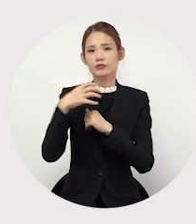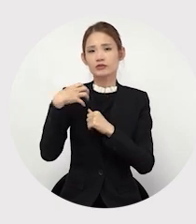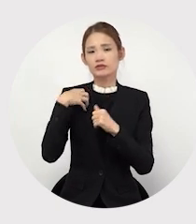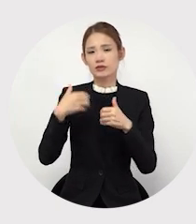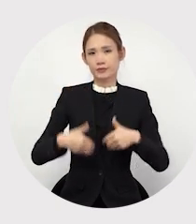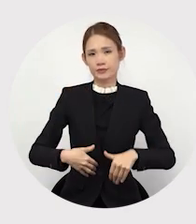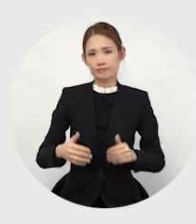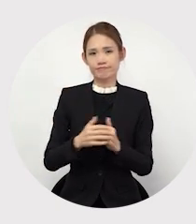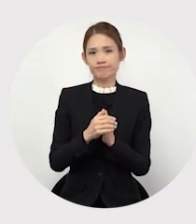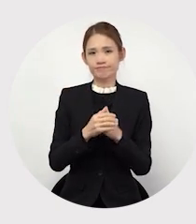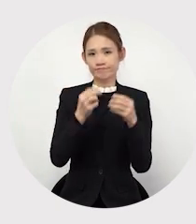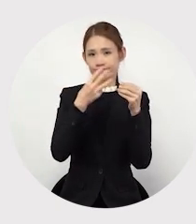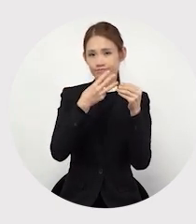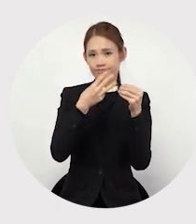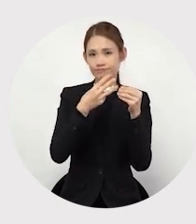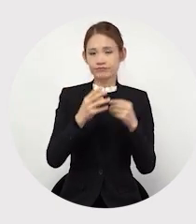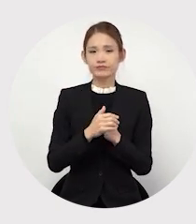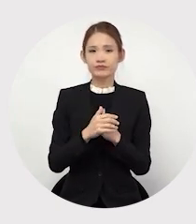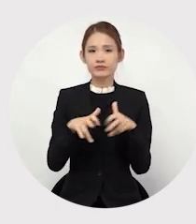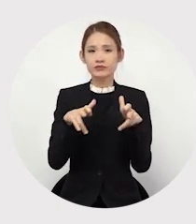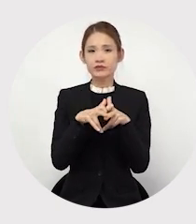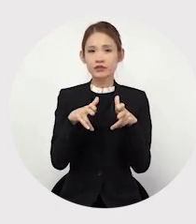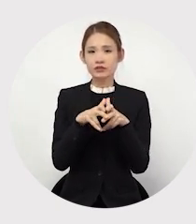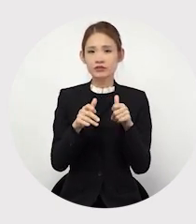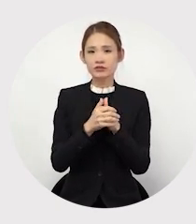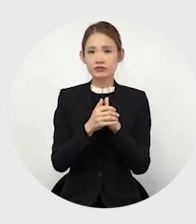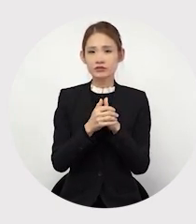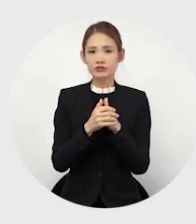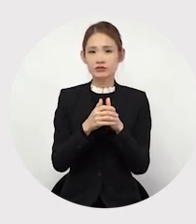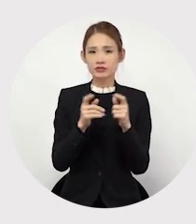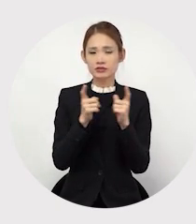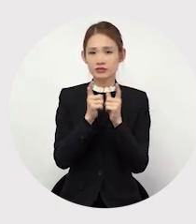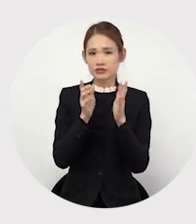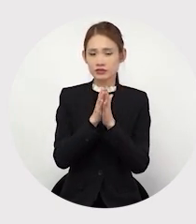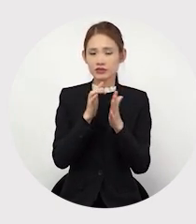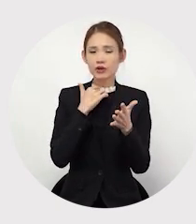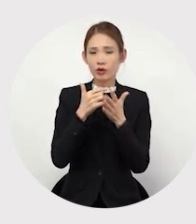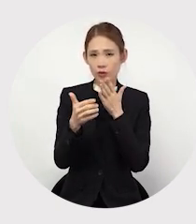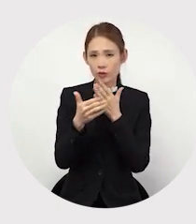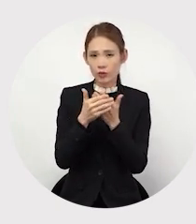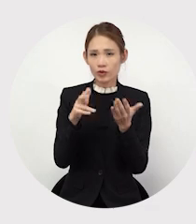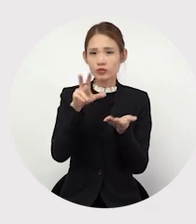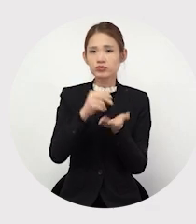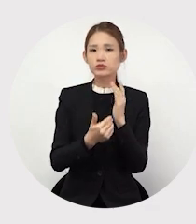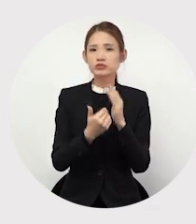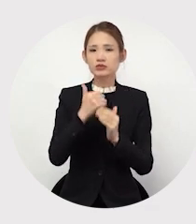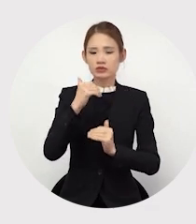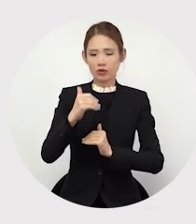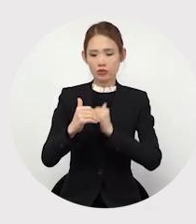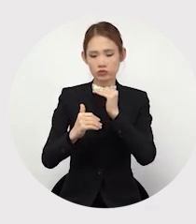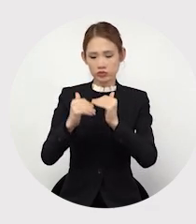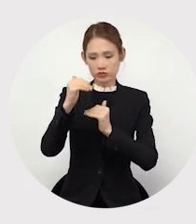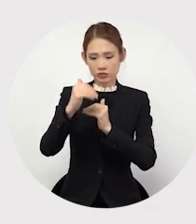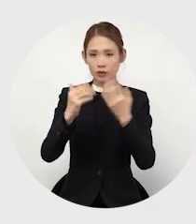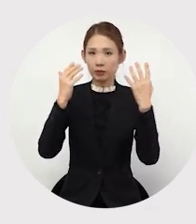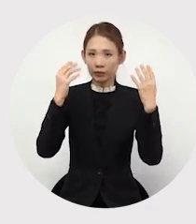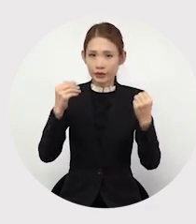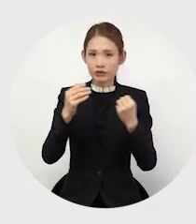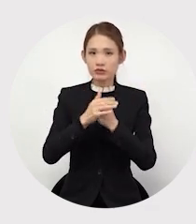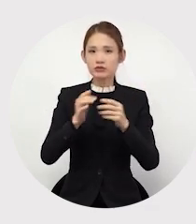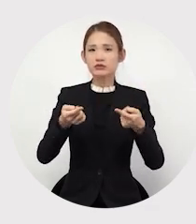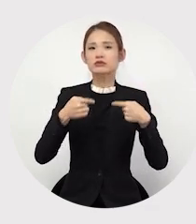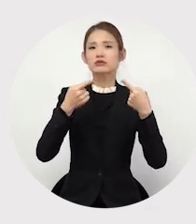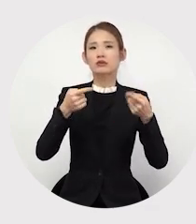사회가 책임져야 된다. 네. 3번, 이거는 장애 당사자, 한국 사회 장애인들이 겪는 문제인데, 건물의 문턱이 너무